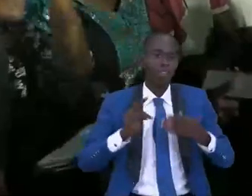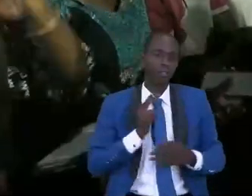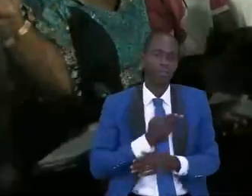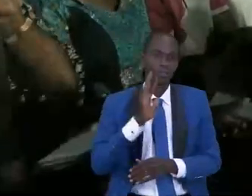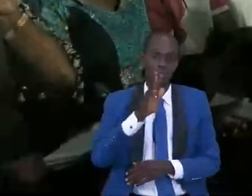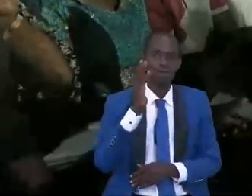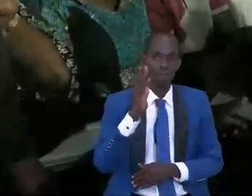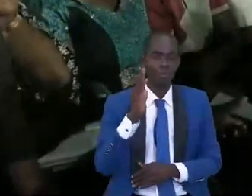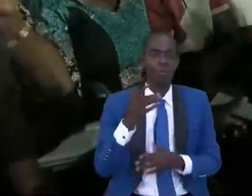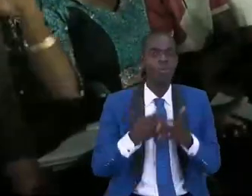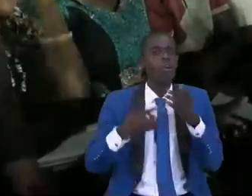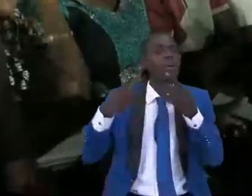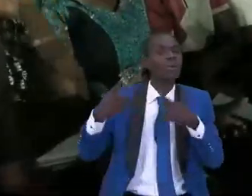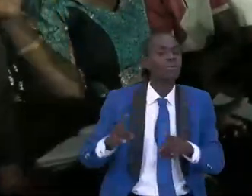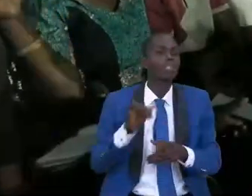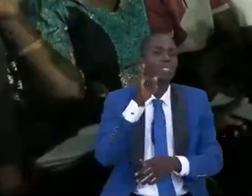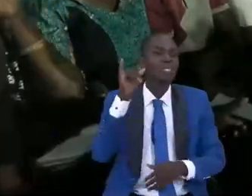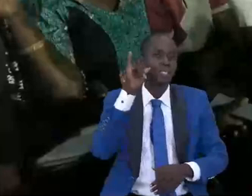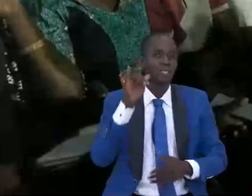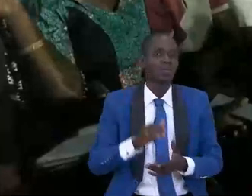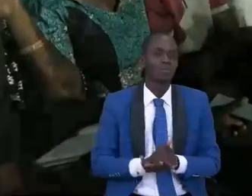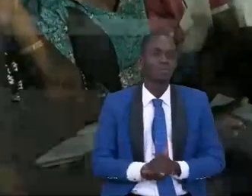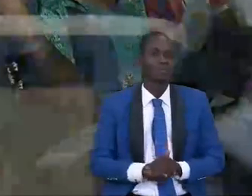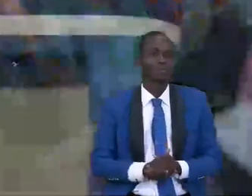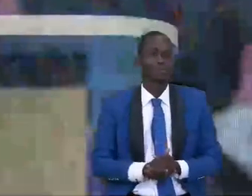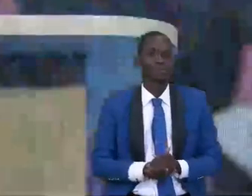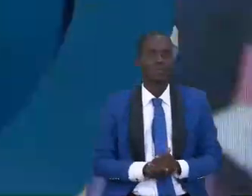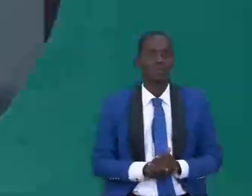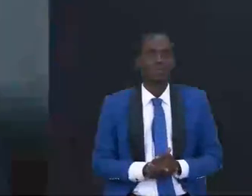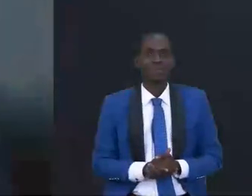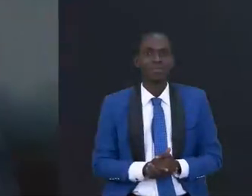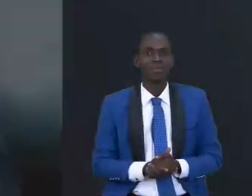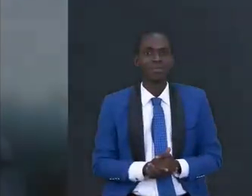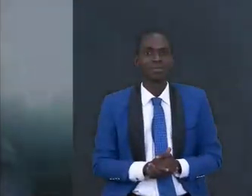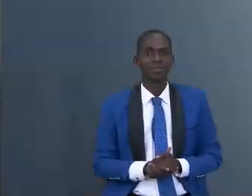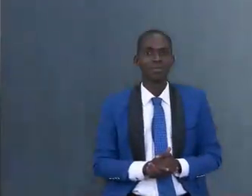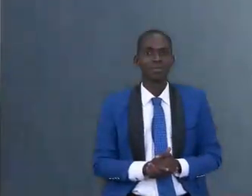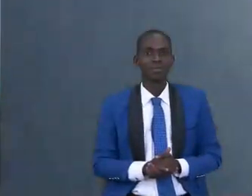raconte-nous ton témoignage. Qu'est-ce qui s'est passé hier?